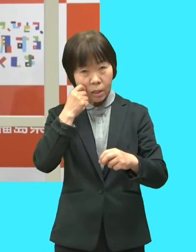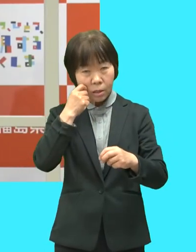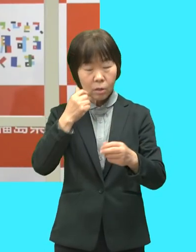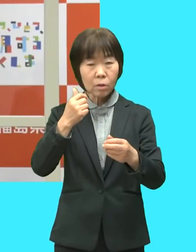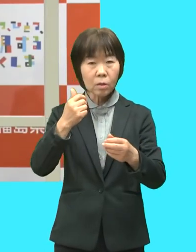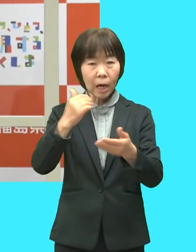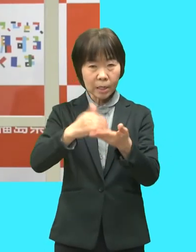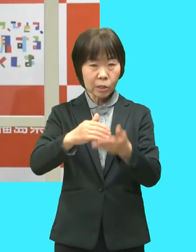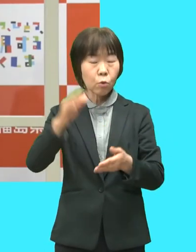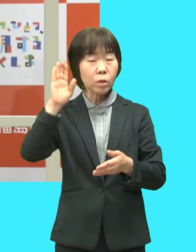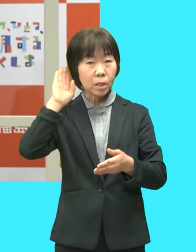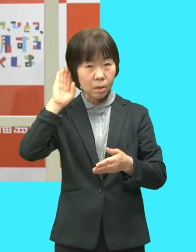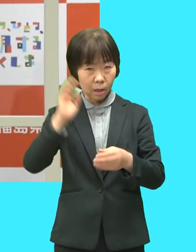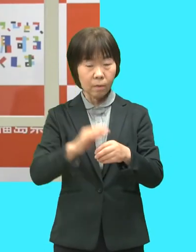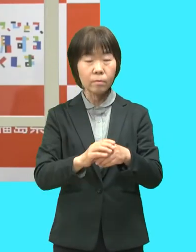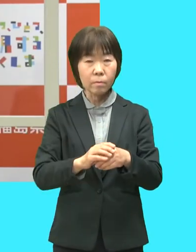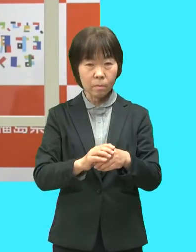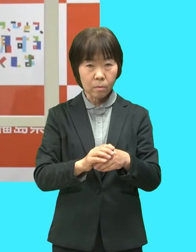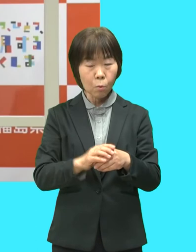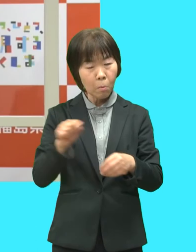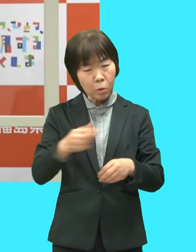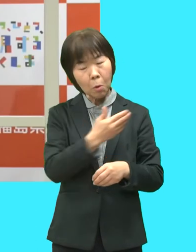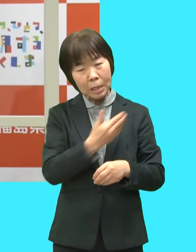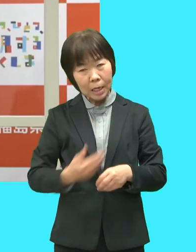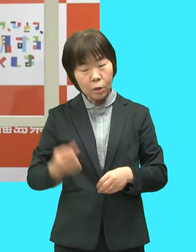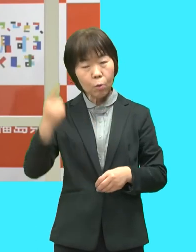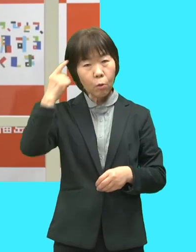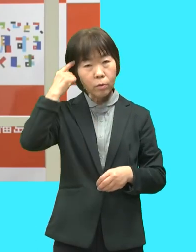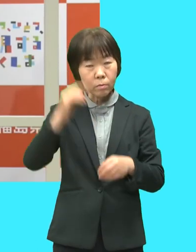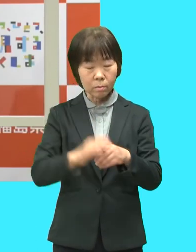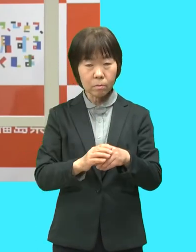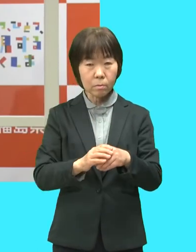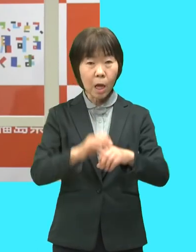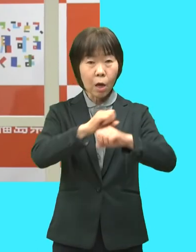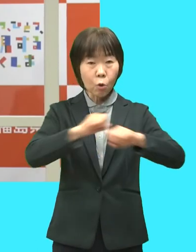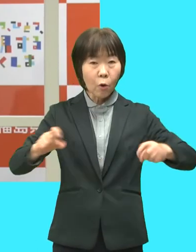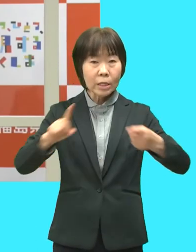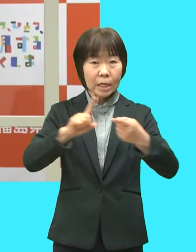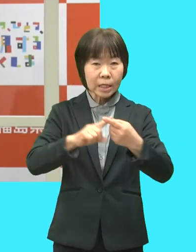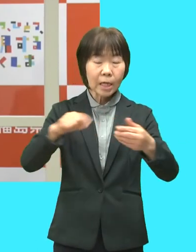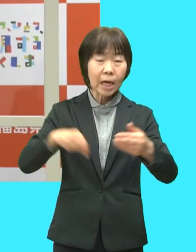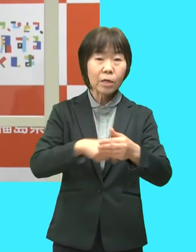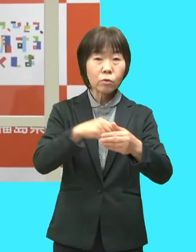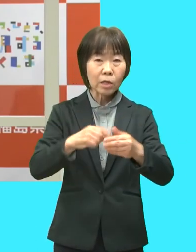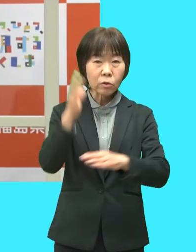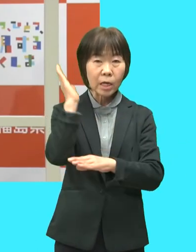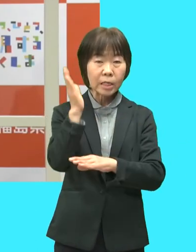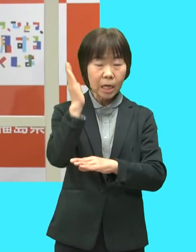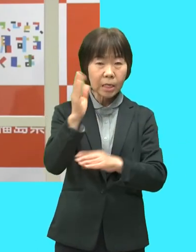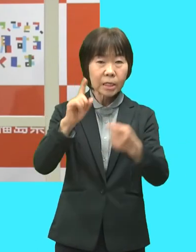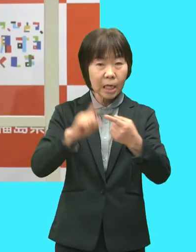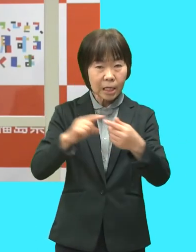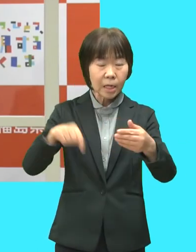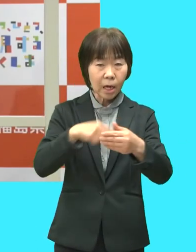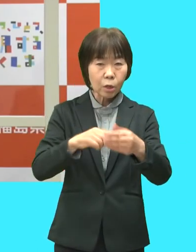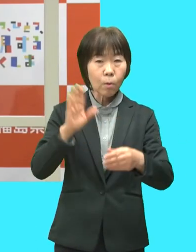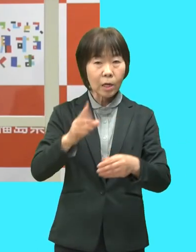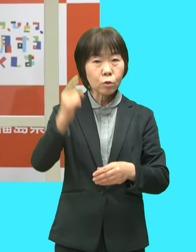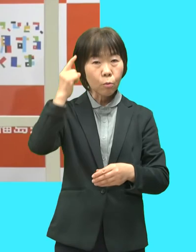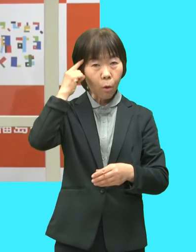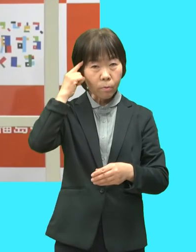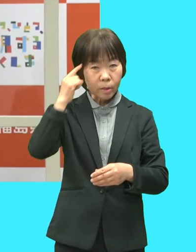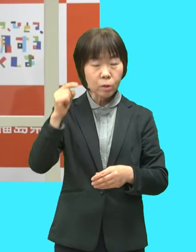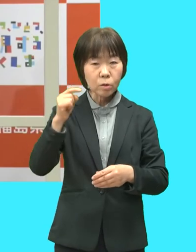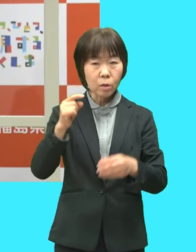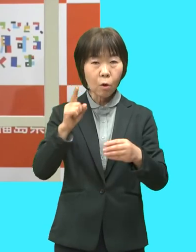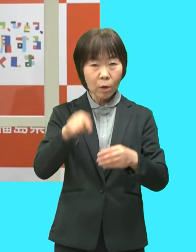して、それはまあ無理もないのかなというふうに思ったんですが、その点やっぱり広域的なことなので、どちらかというと政治の話なのかなと思うんですが、その点知